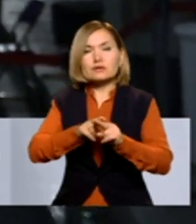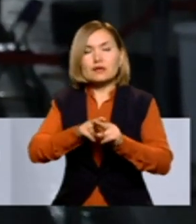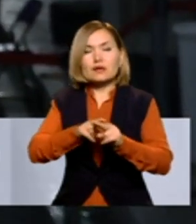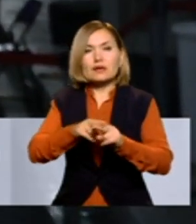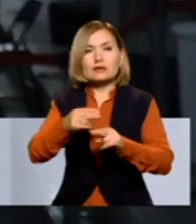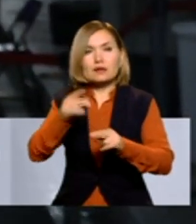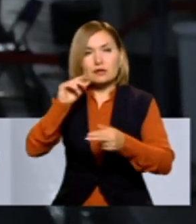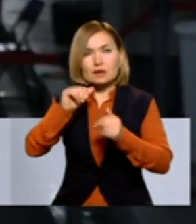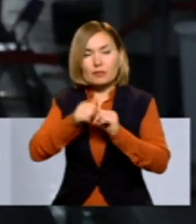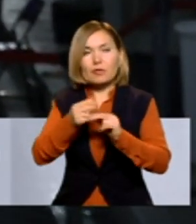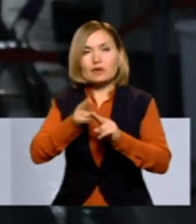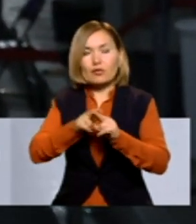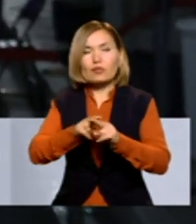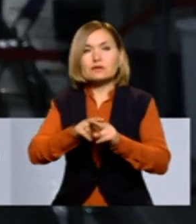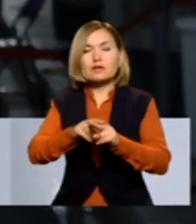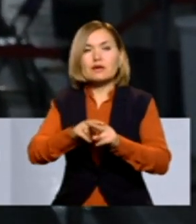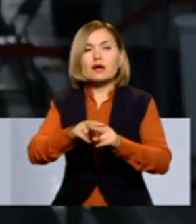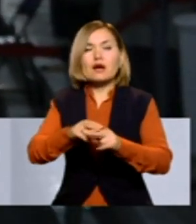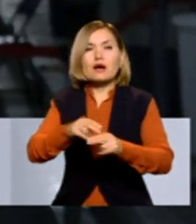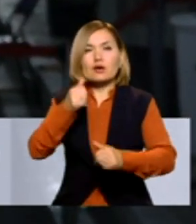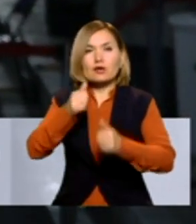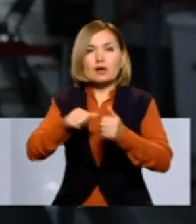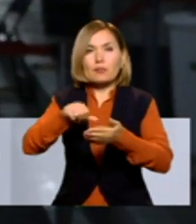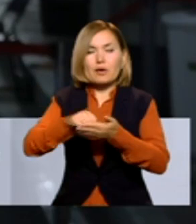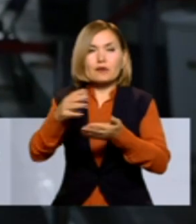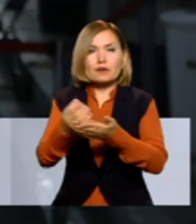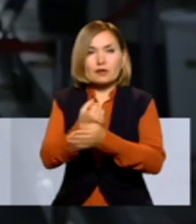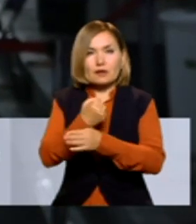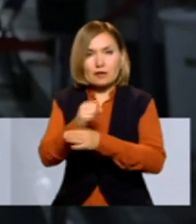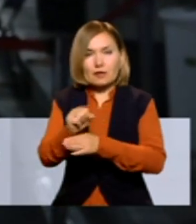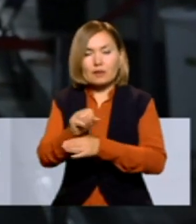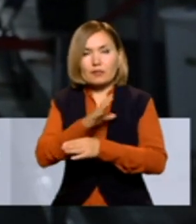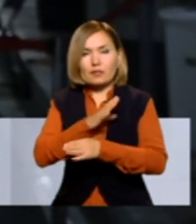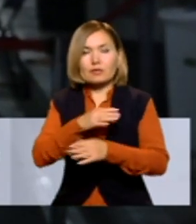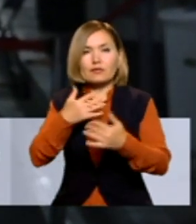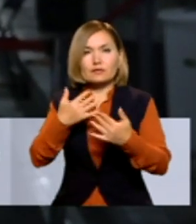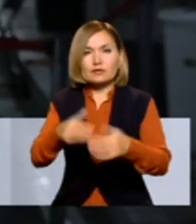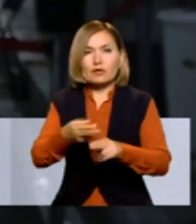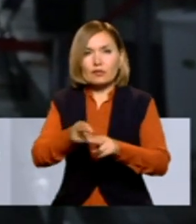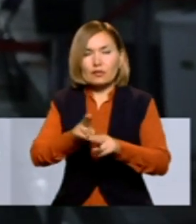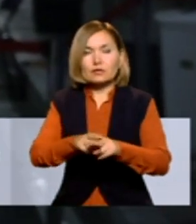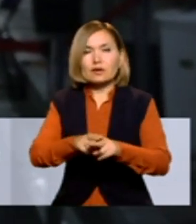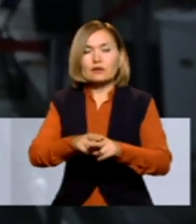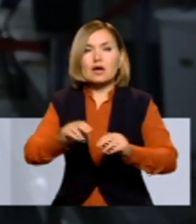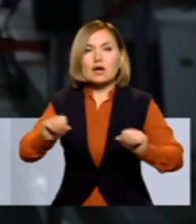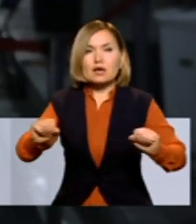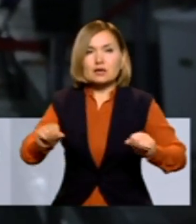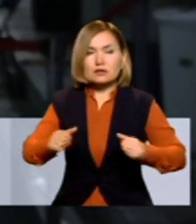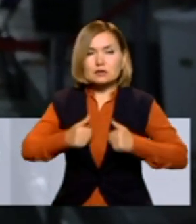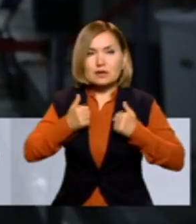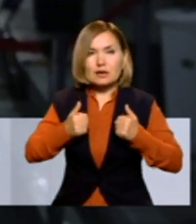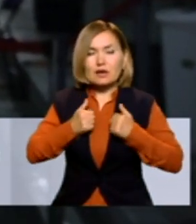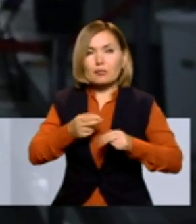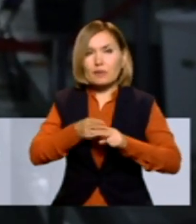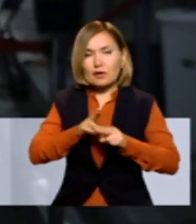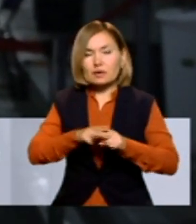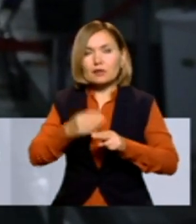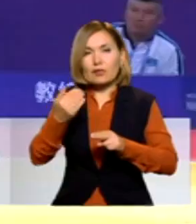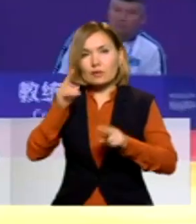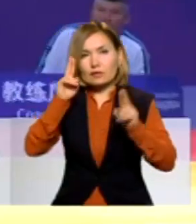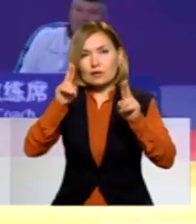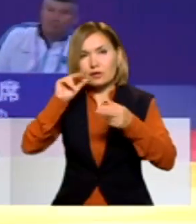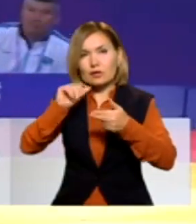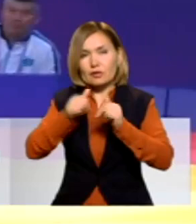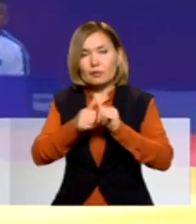әлемдік олимпиадалық деңгейде орын аласың. Мына тесттен өтпесең, онда қайтадан дайындалу керек деген осындай бір мотивация болды